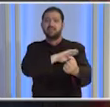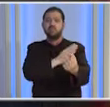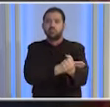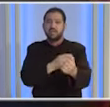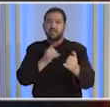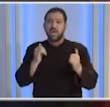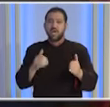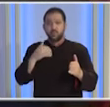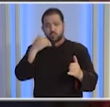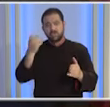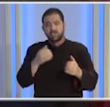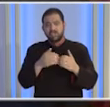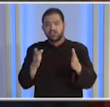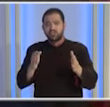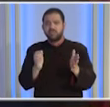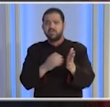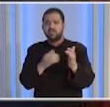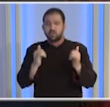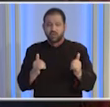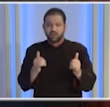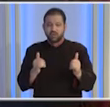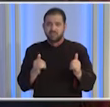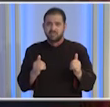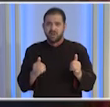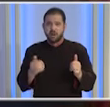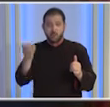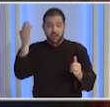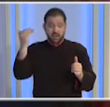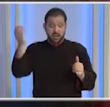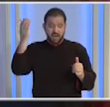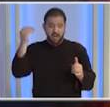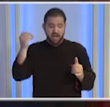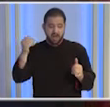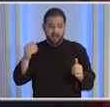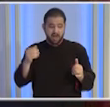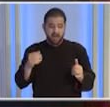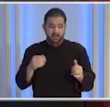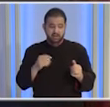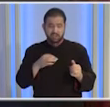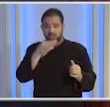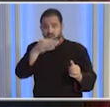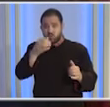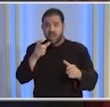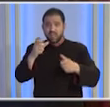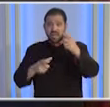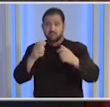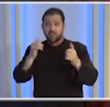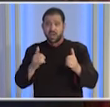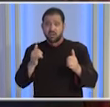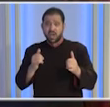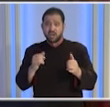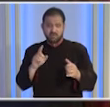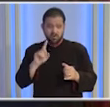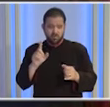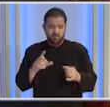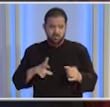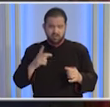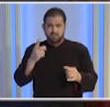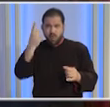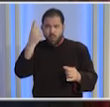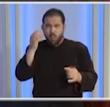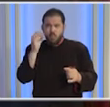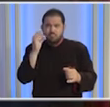cu toate treburile astea, păi înainte să vorbea de asta, era o rușine extraordinară să audă o fată, să